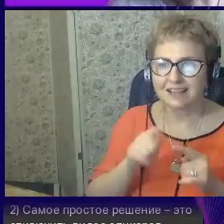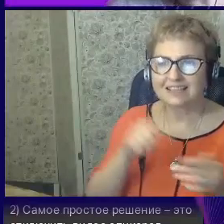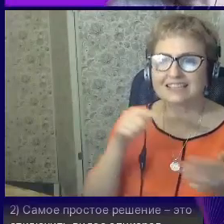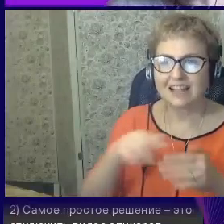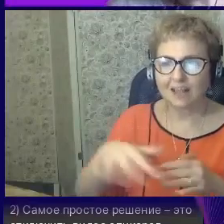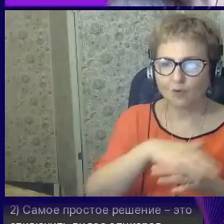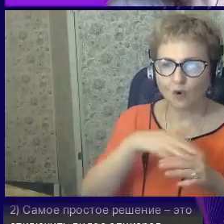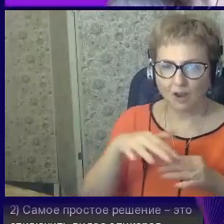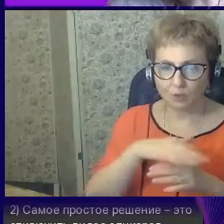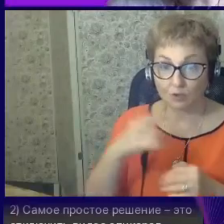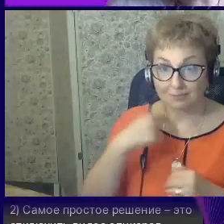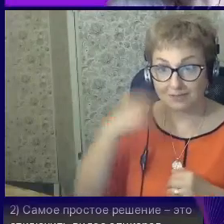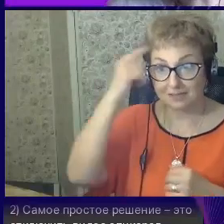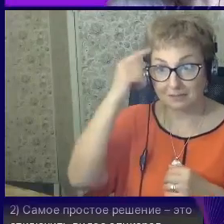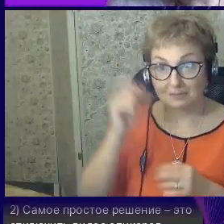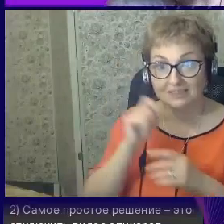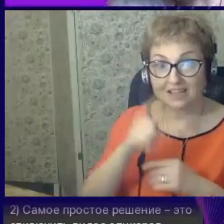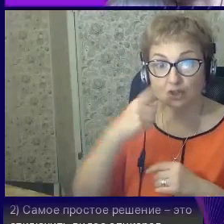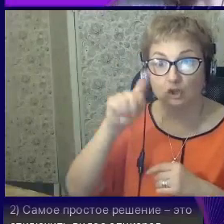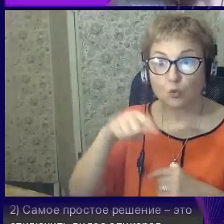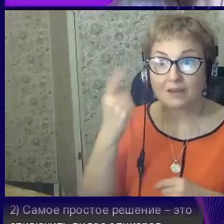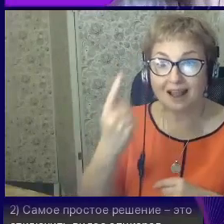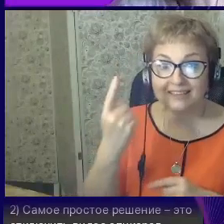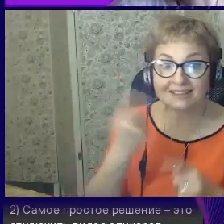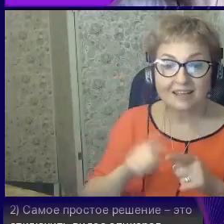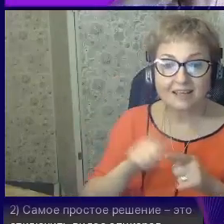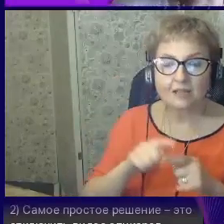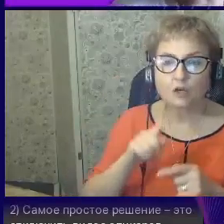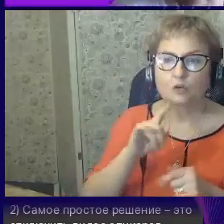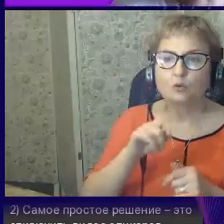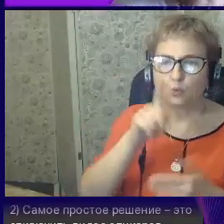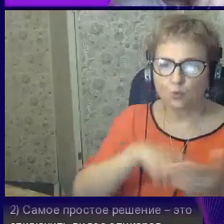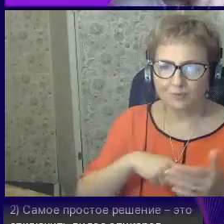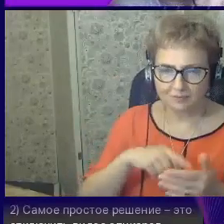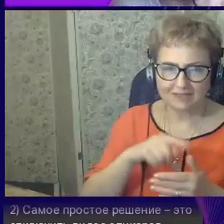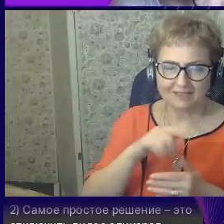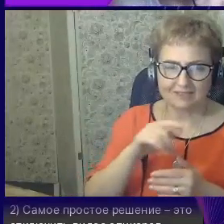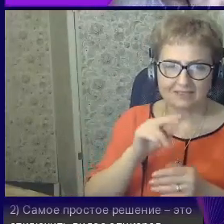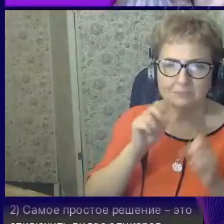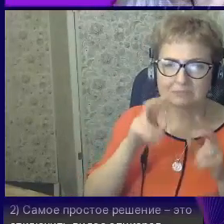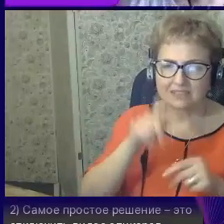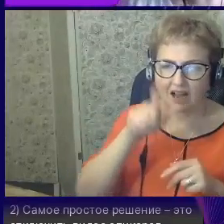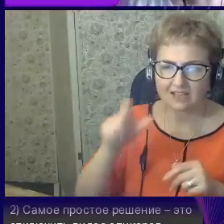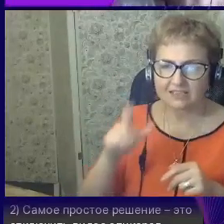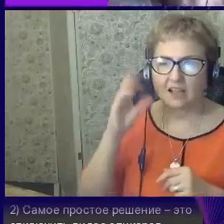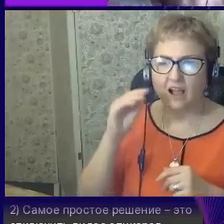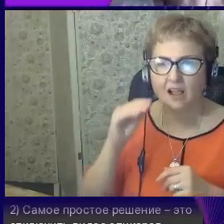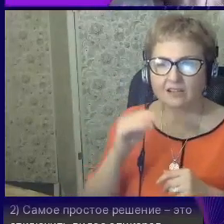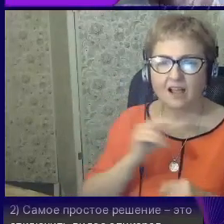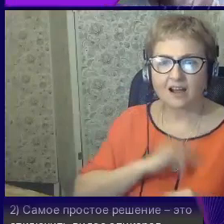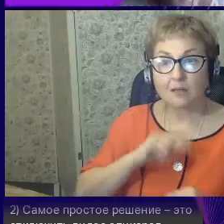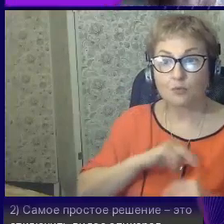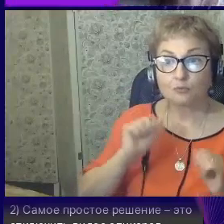аудиторией. Вот. А мы понимаем, что задача номер один – это убедить специалиста в том, что как бы данная работа может